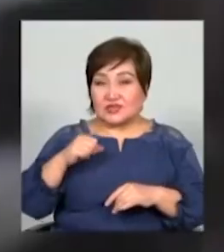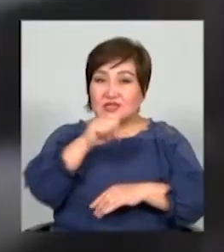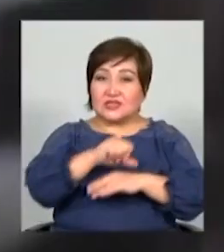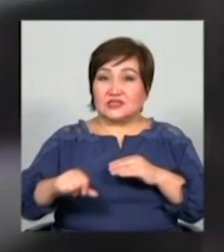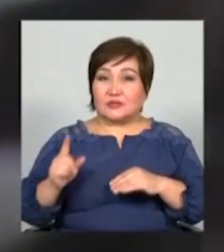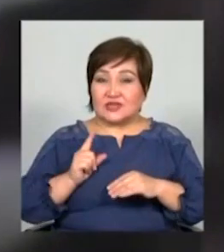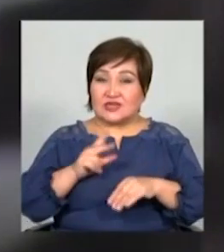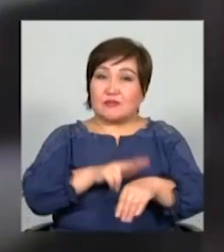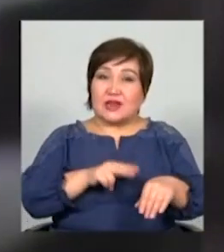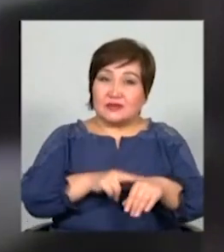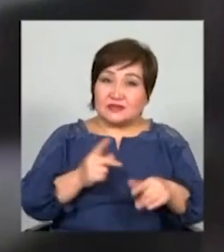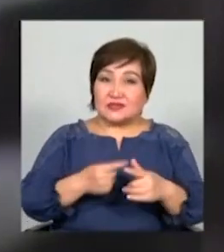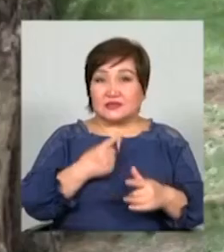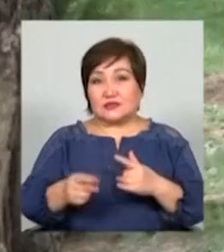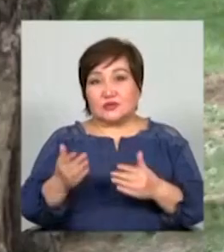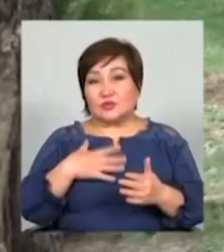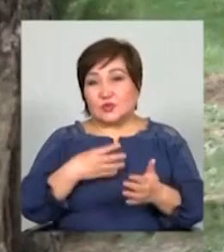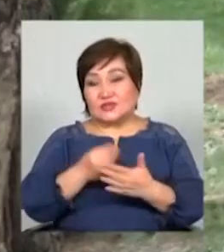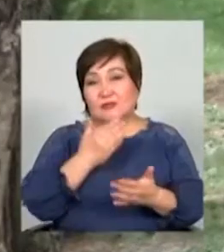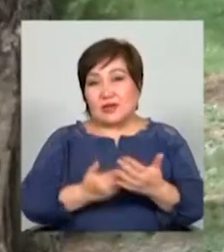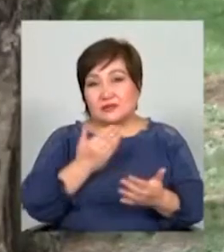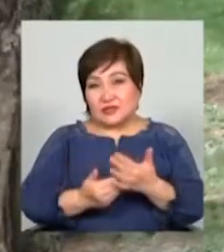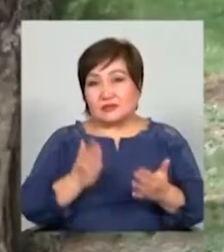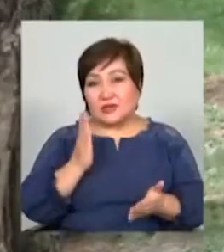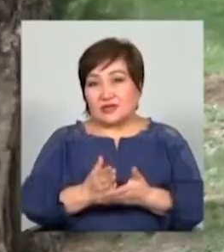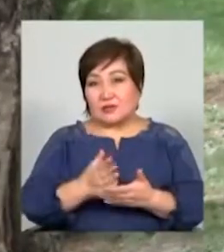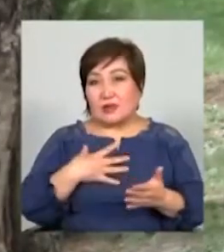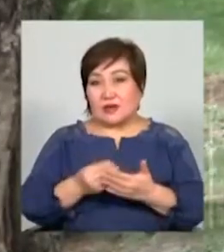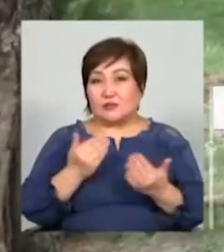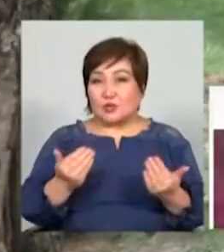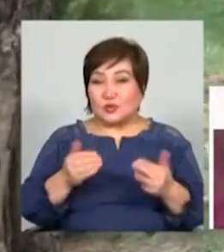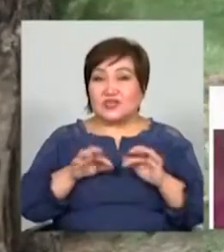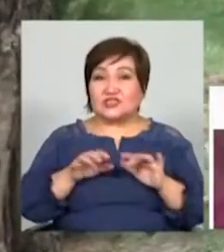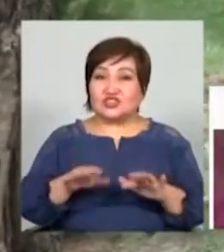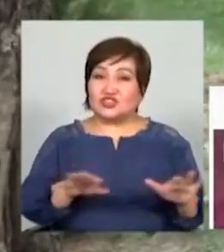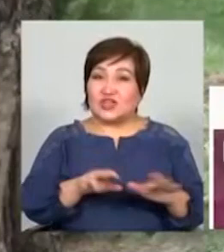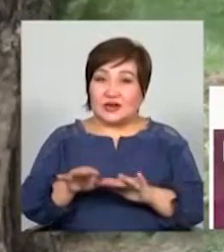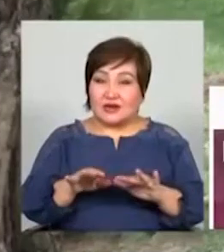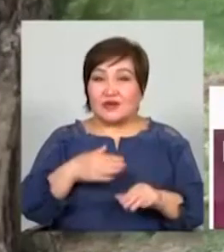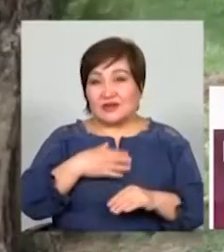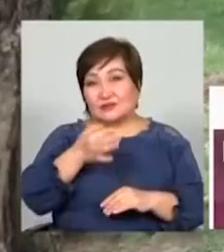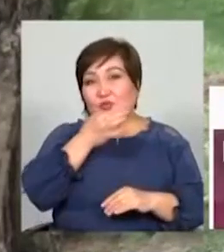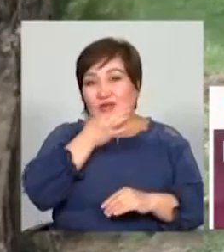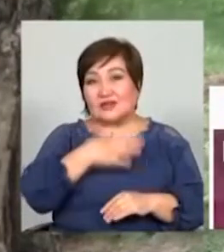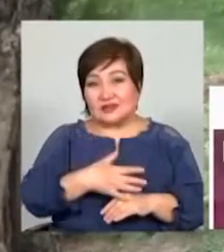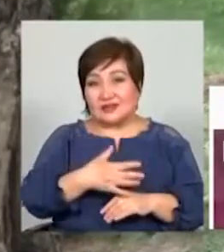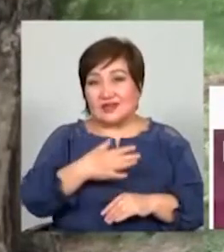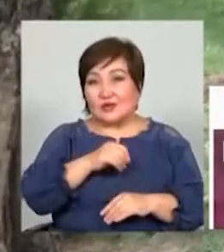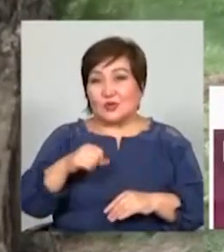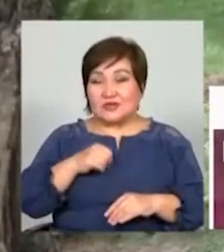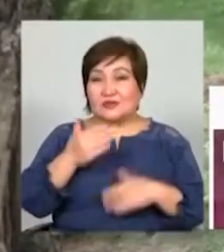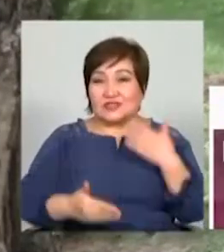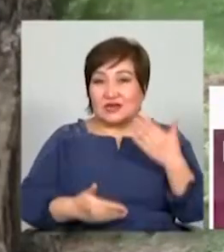болсын, өздерінің жаңағы пәндері бар. Бүгінгі шара өзіме ұнады. Өзім шагат еттім, осы